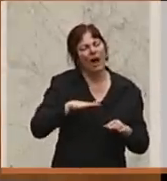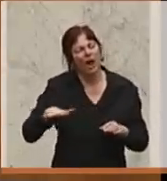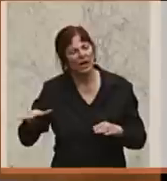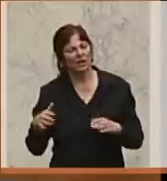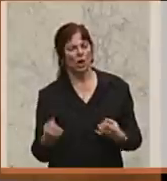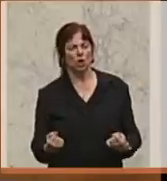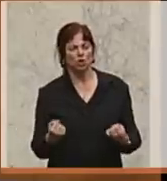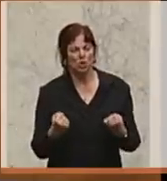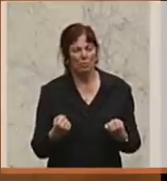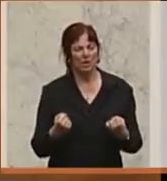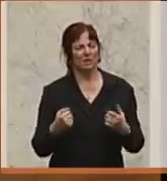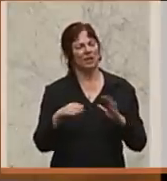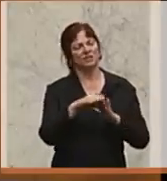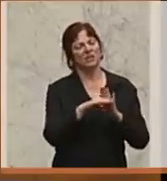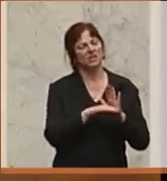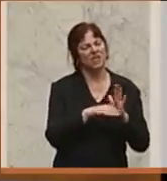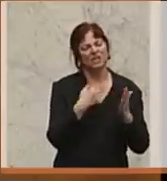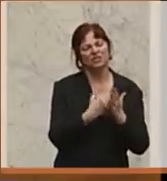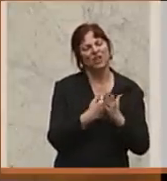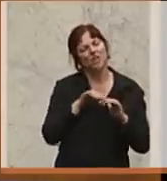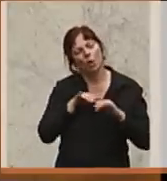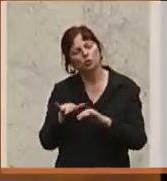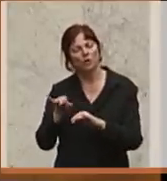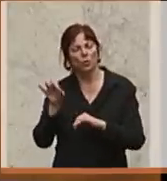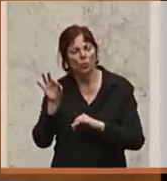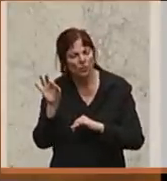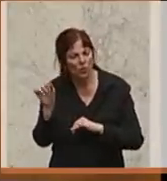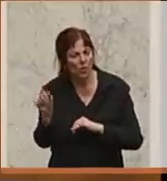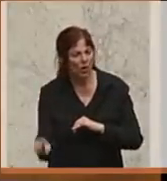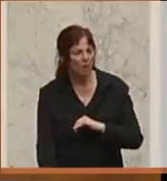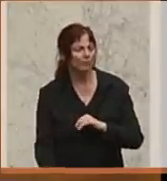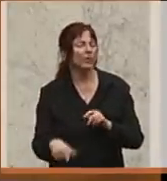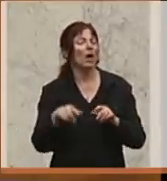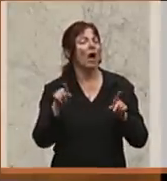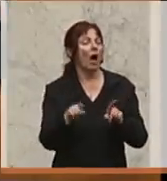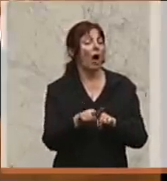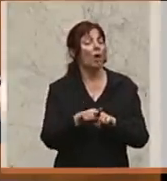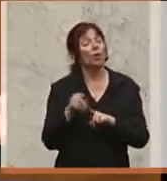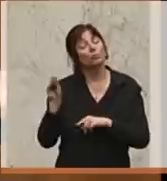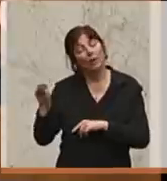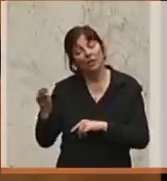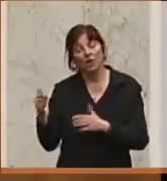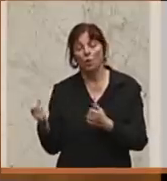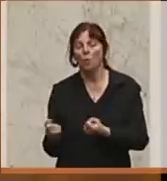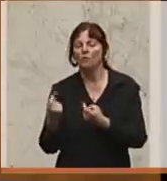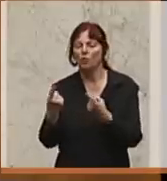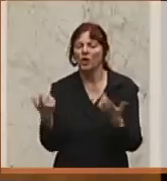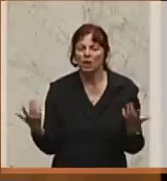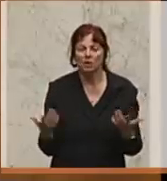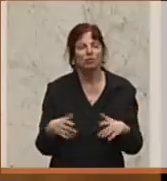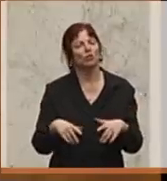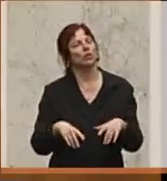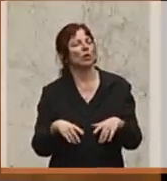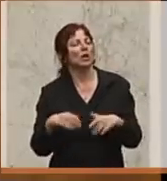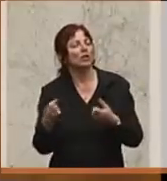Stabilitätsgesetzes oder der Stabilitätsgesetze für sie, darauf hinzuweisen, wo man sich hinwenden kann, entweder im Internet oder auch